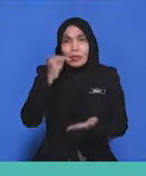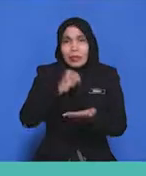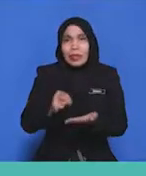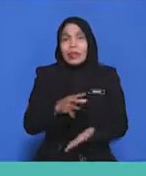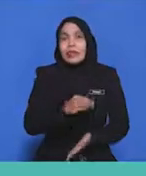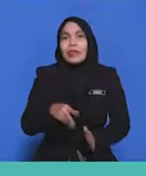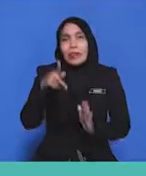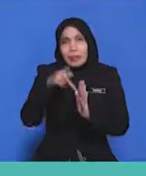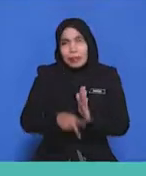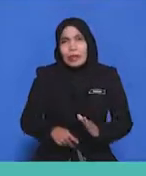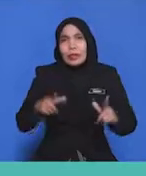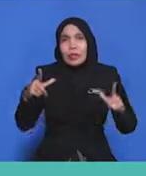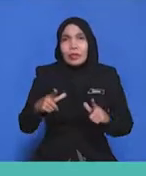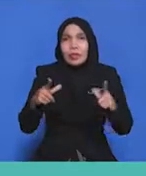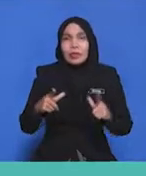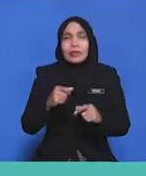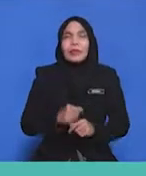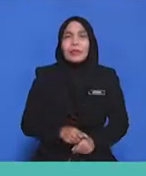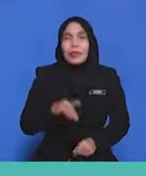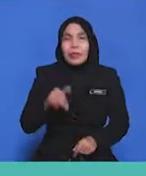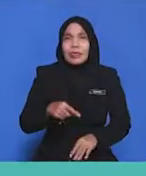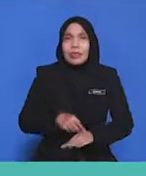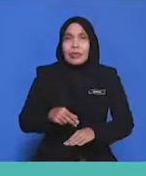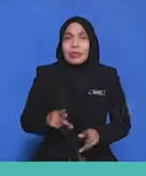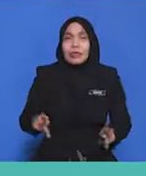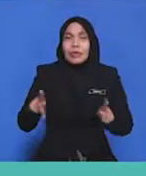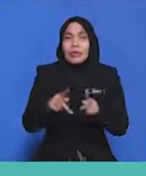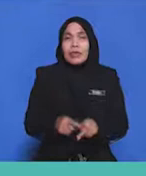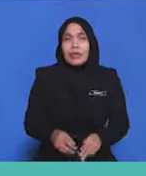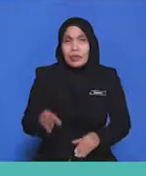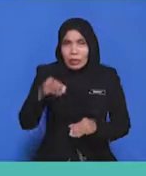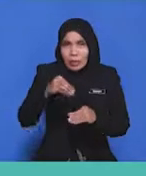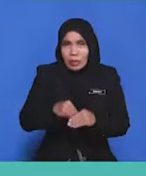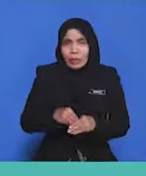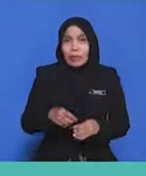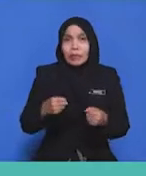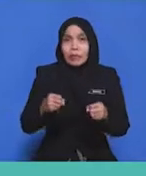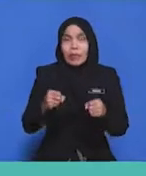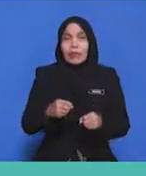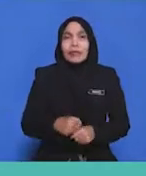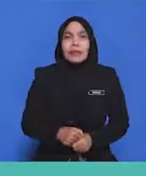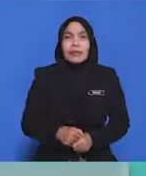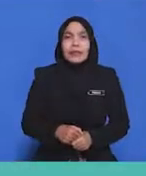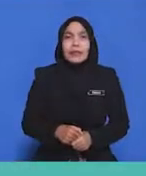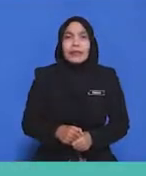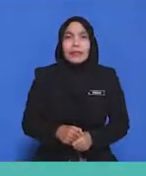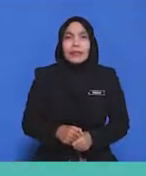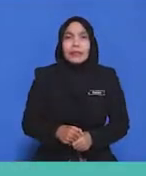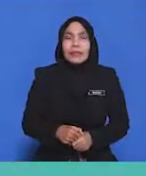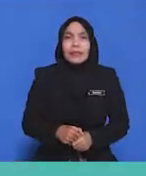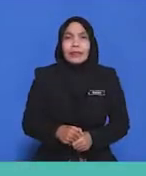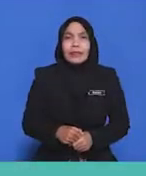kemahiran individu tersebut yang diperlukan dalam sukan yang diceburi.